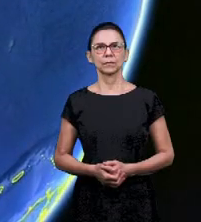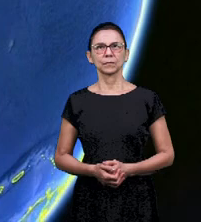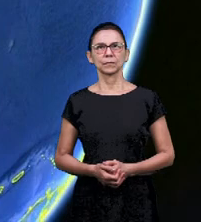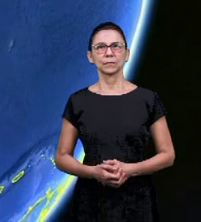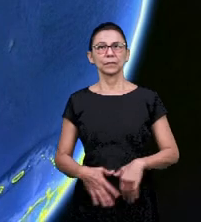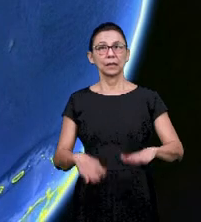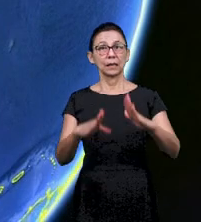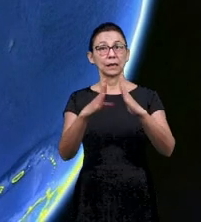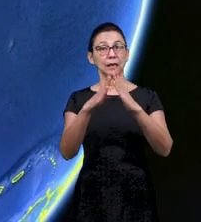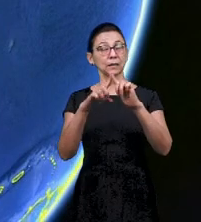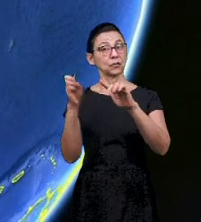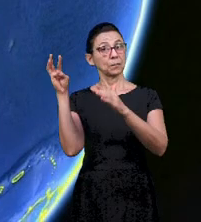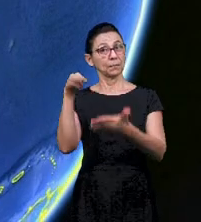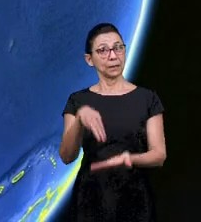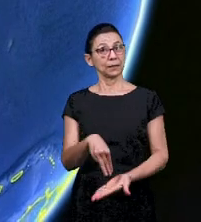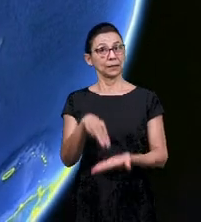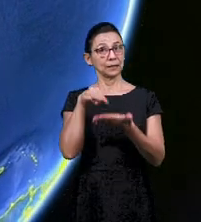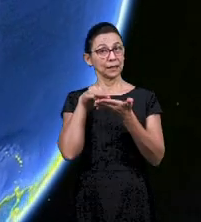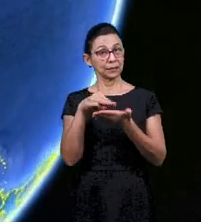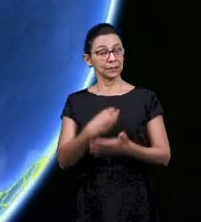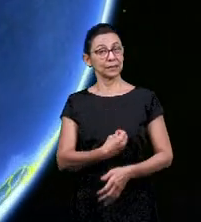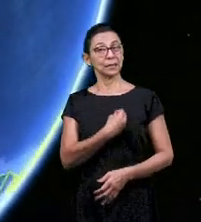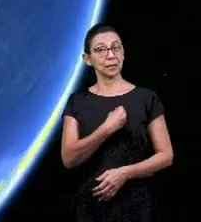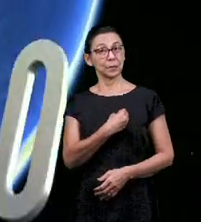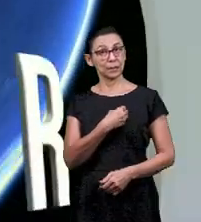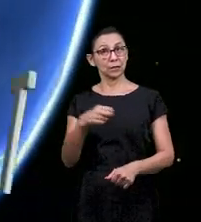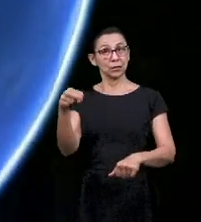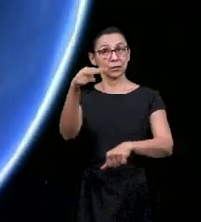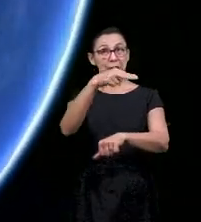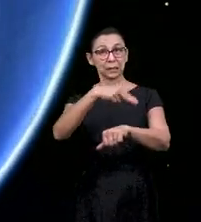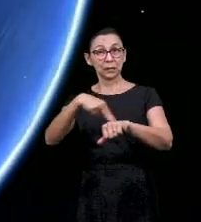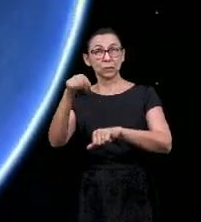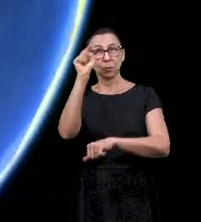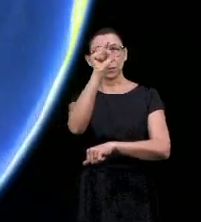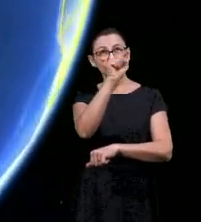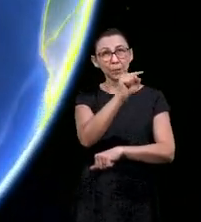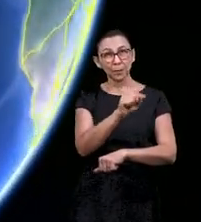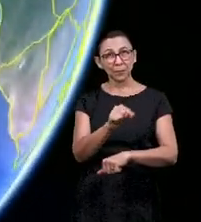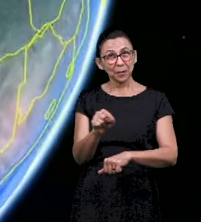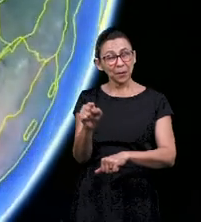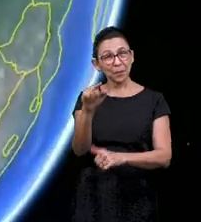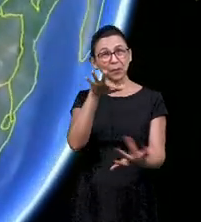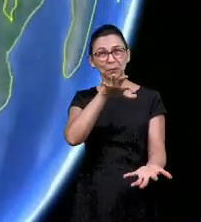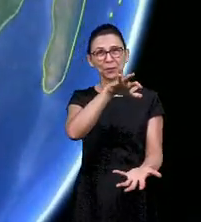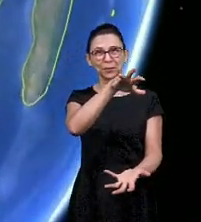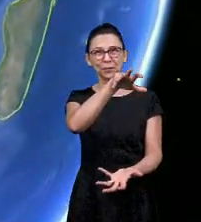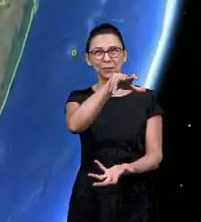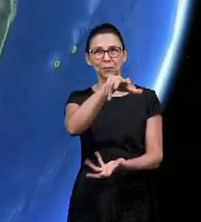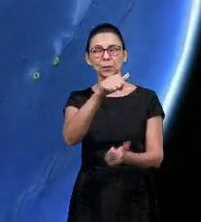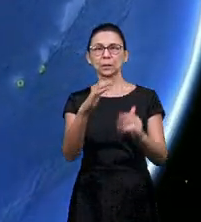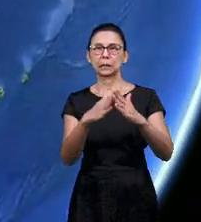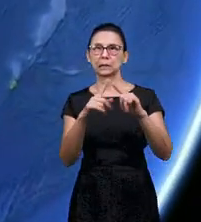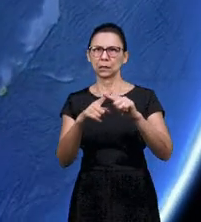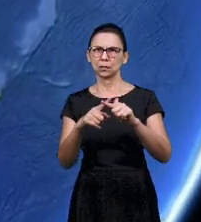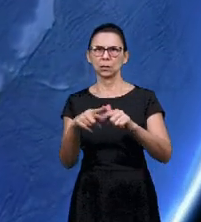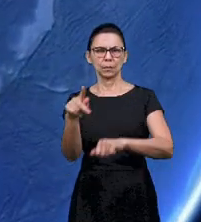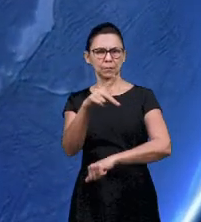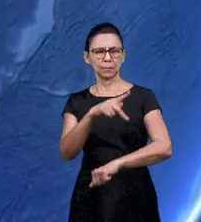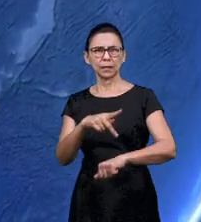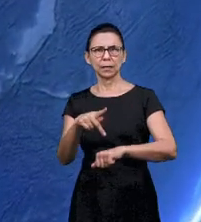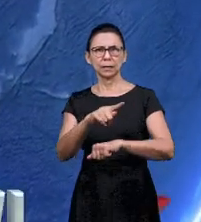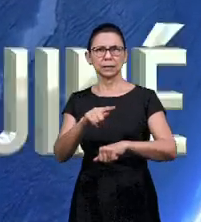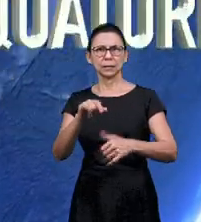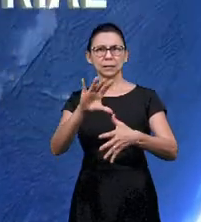L'Église chrétienne Maranatha est présente dans des nations de tous les continents de la planète. Les églises des pays dans les